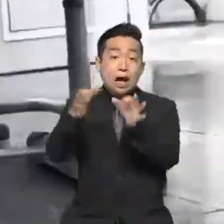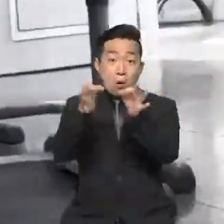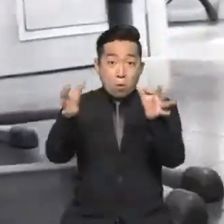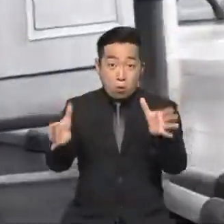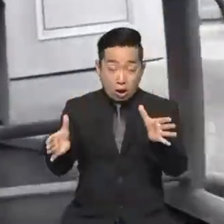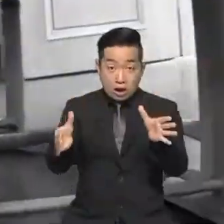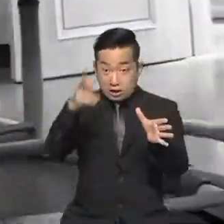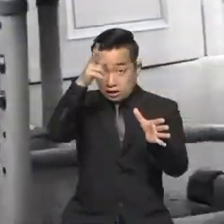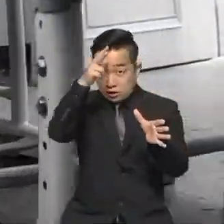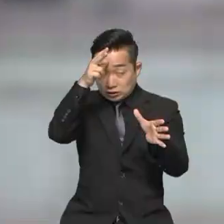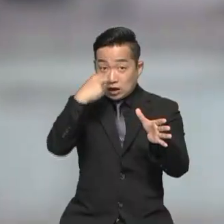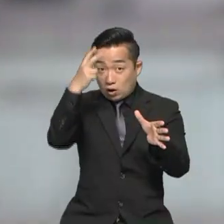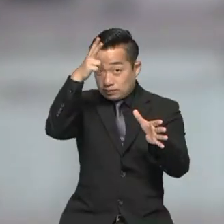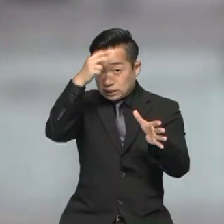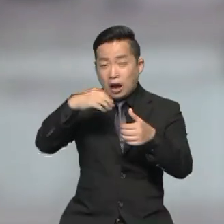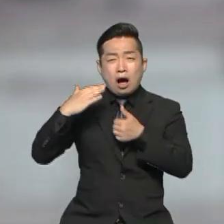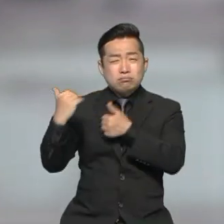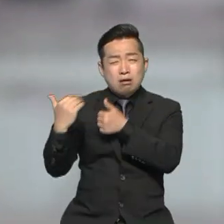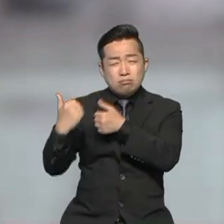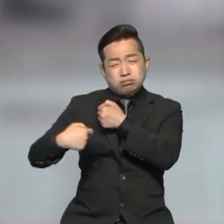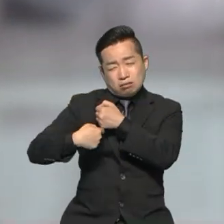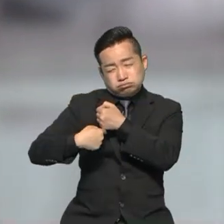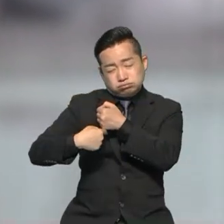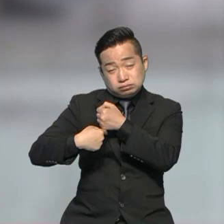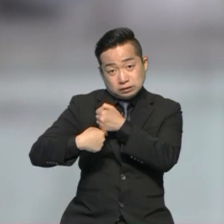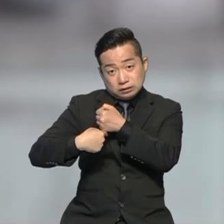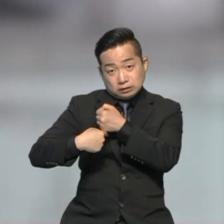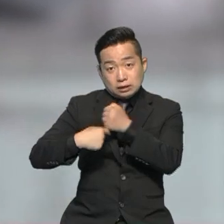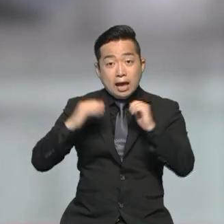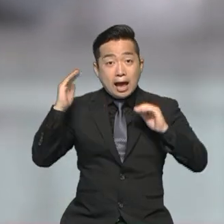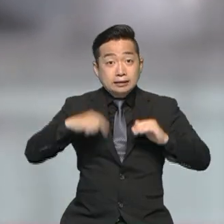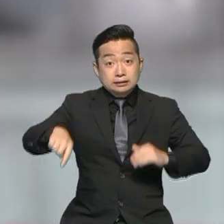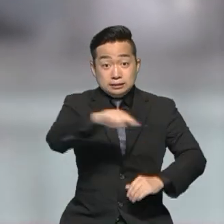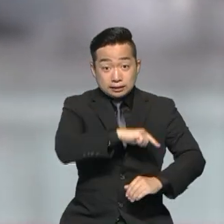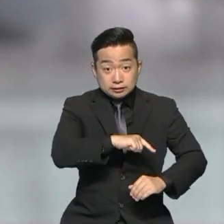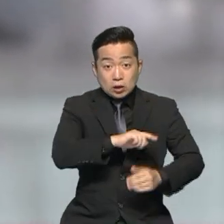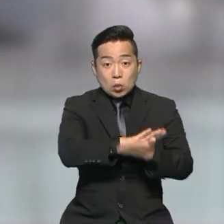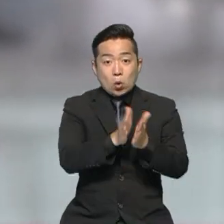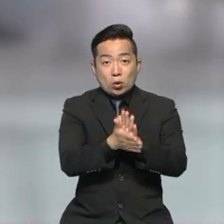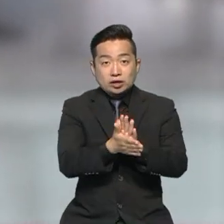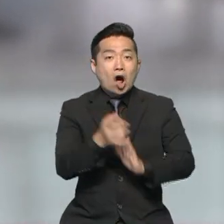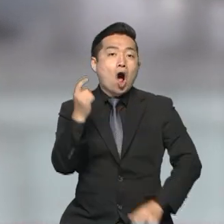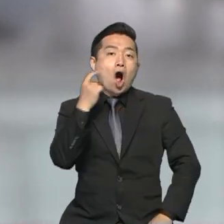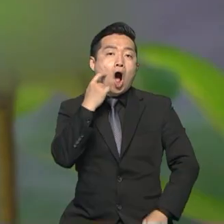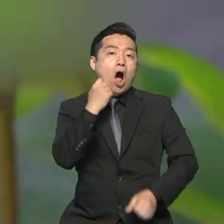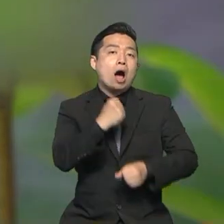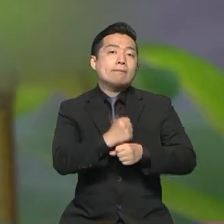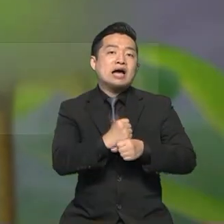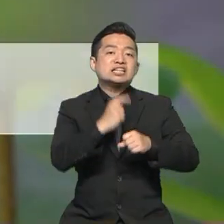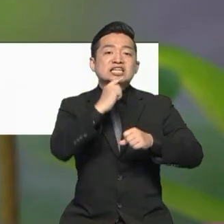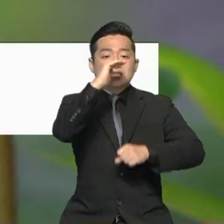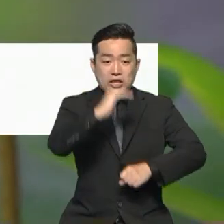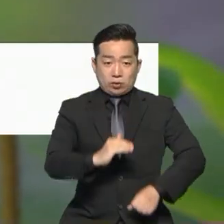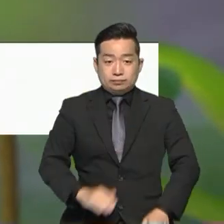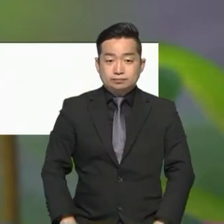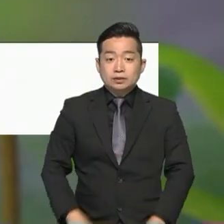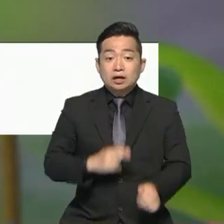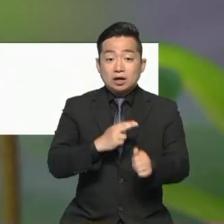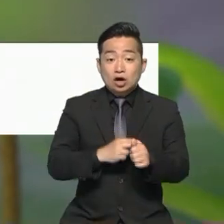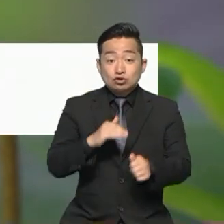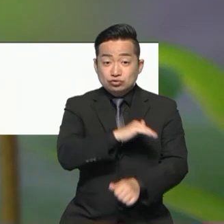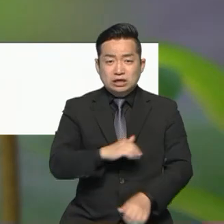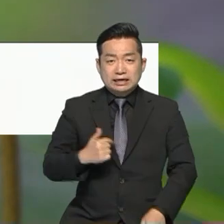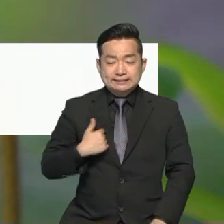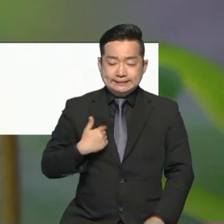이어진 경찰 그리고 검찰 조사. 하지만 아이들이 놀이터에서 꾸며낸 이야기였다고 합니다. 선생님이 우리를